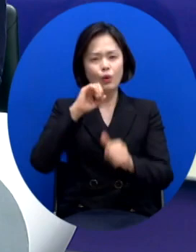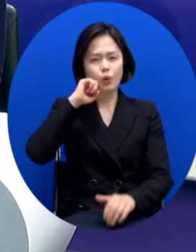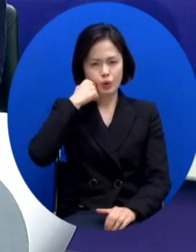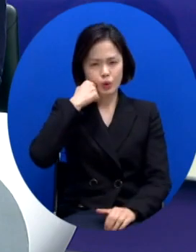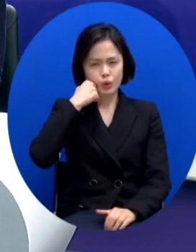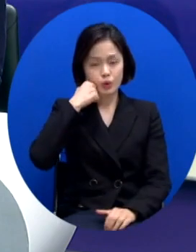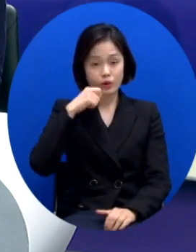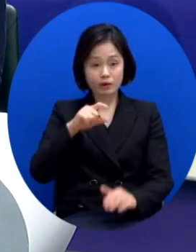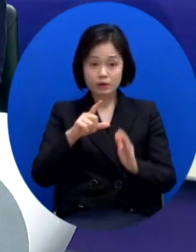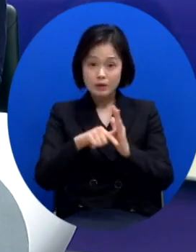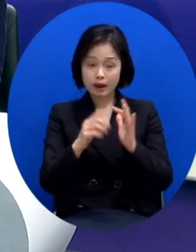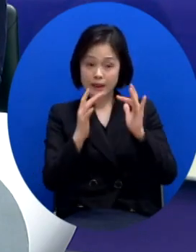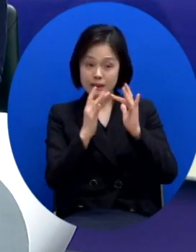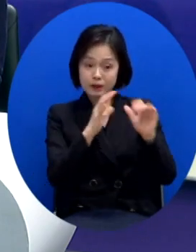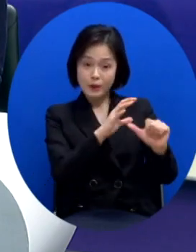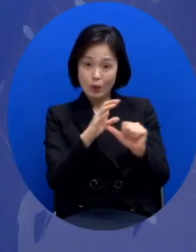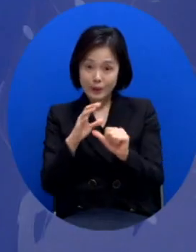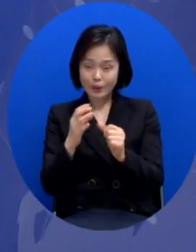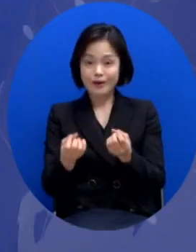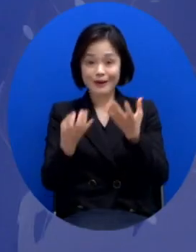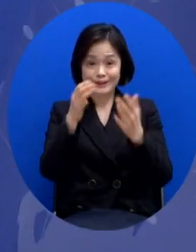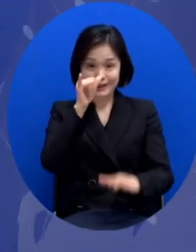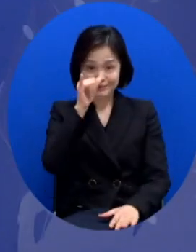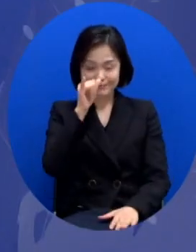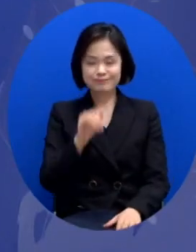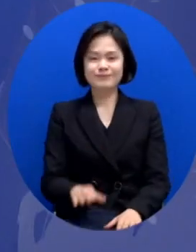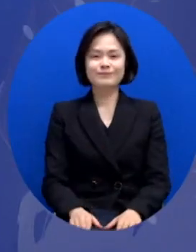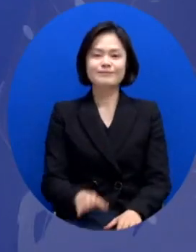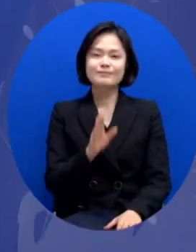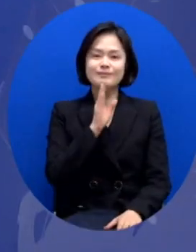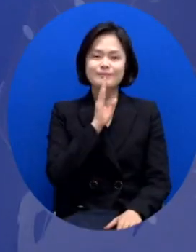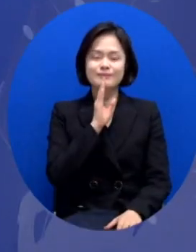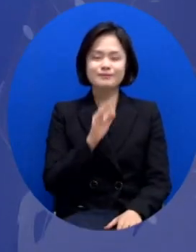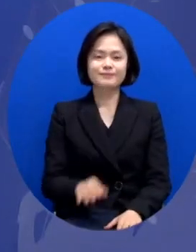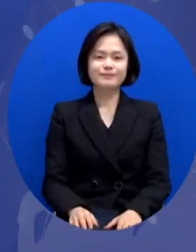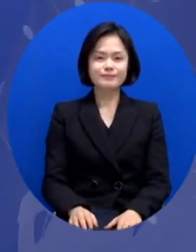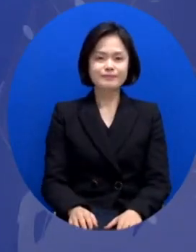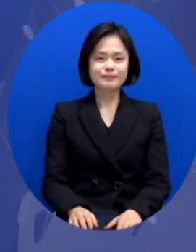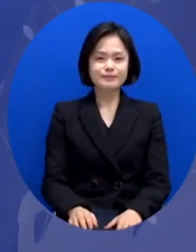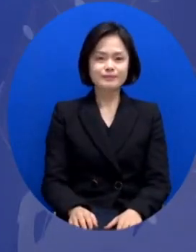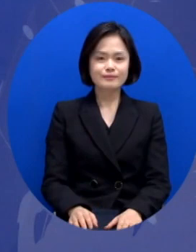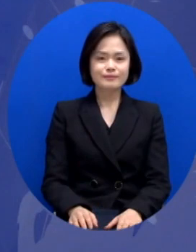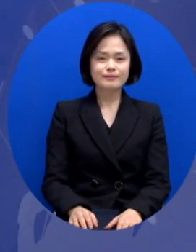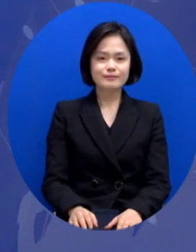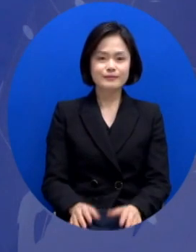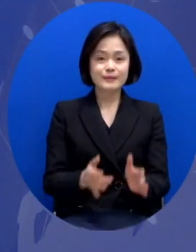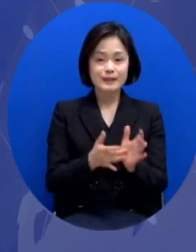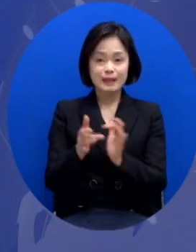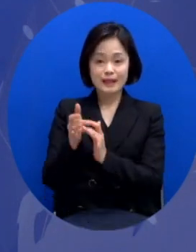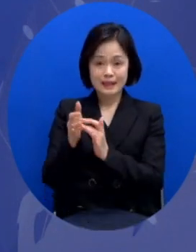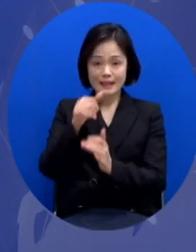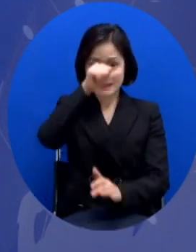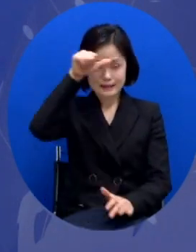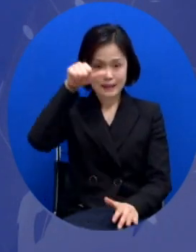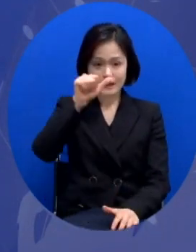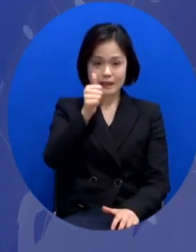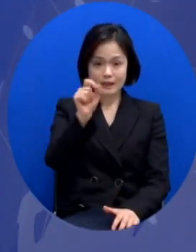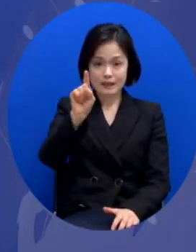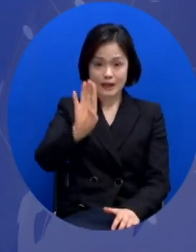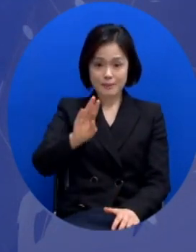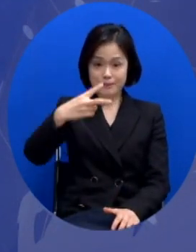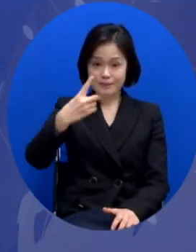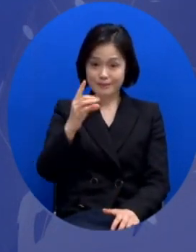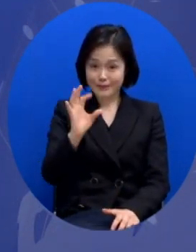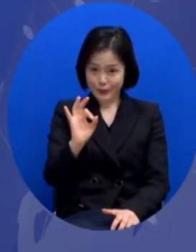회사가 올렸죠 네 맞습니다 예장합동 전국 주일학교 연합회 가 지난 1월 16일 온라인으로 전국대회에서